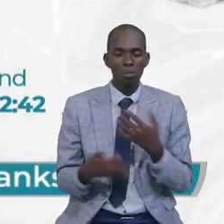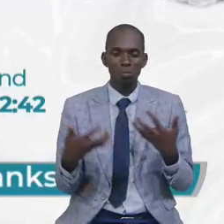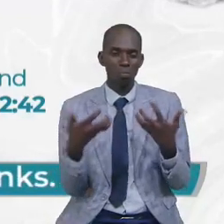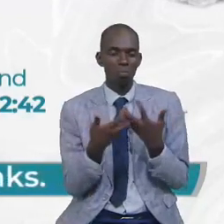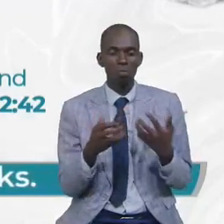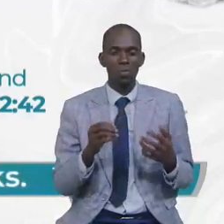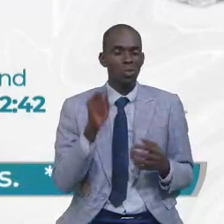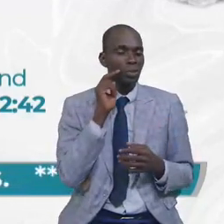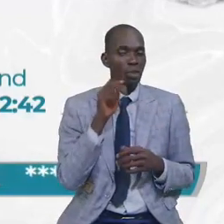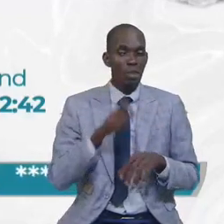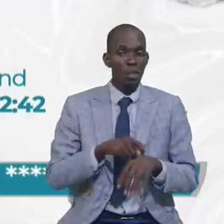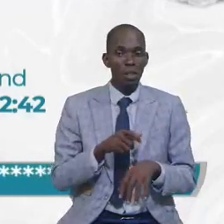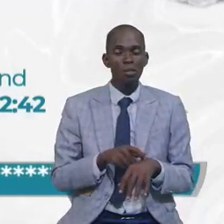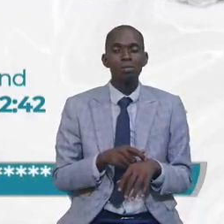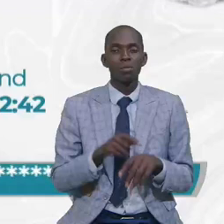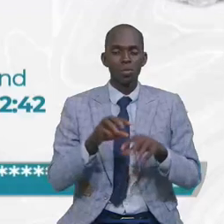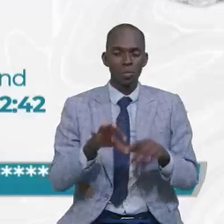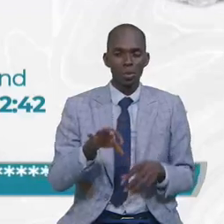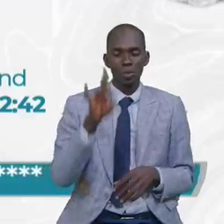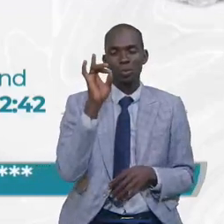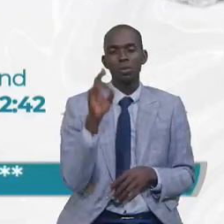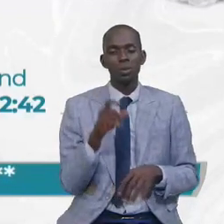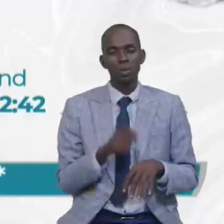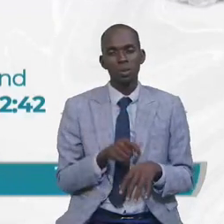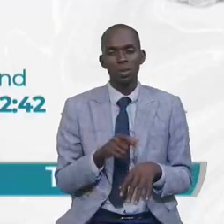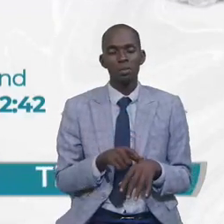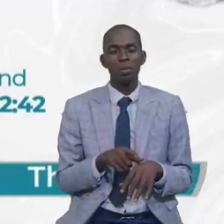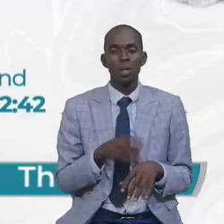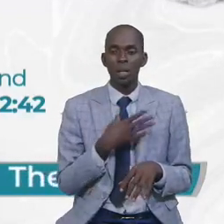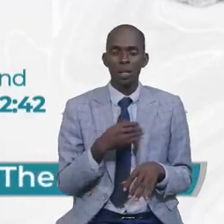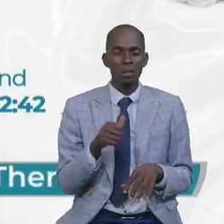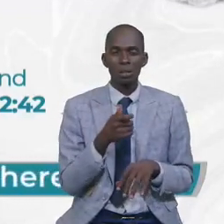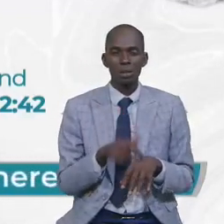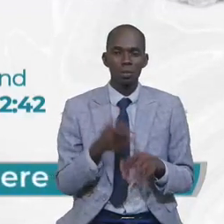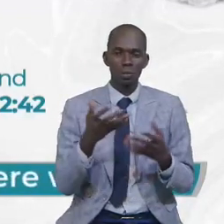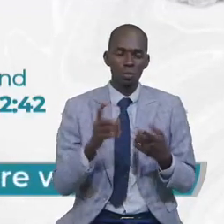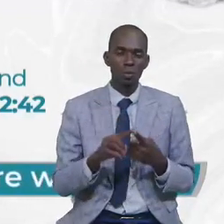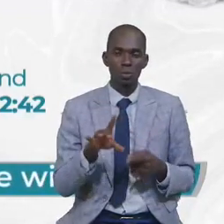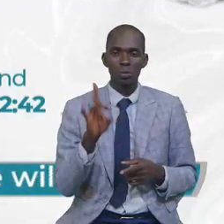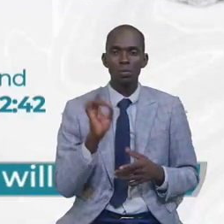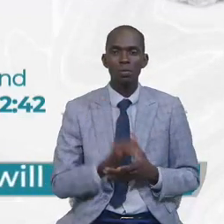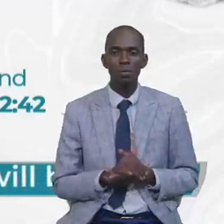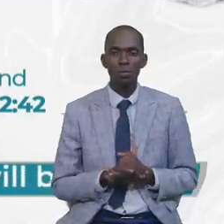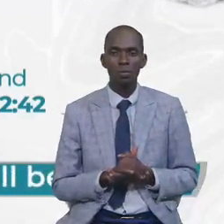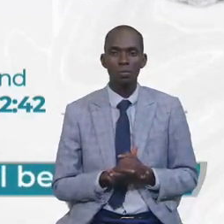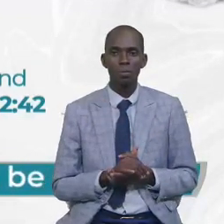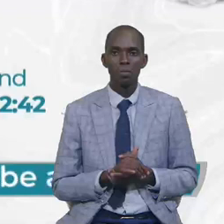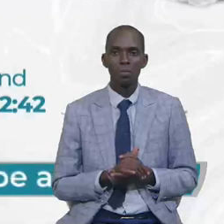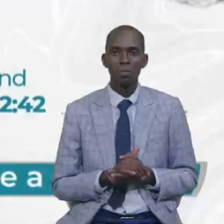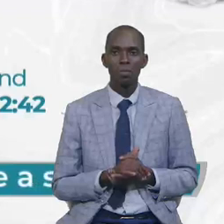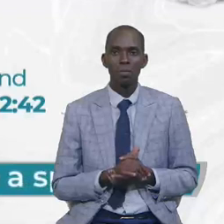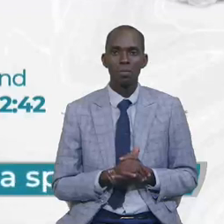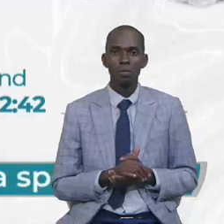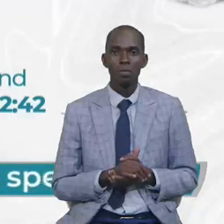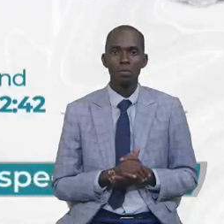lieu qui sera donc retenu dans votre pays dans votre